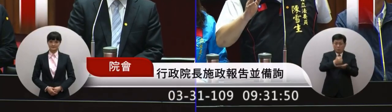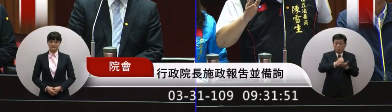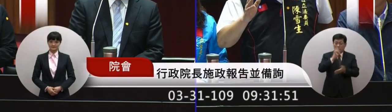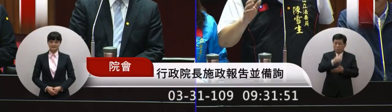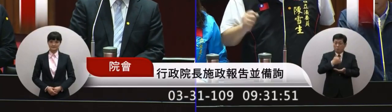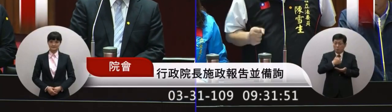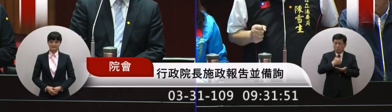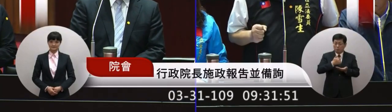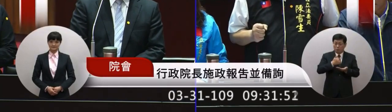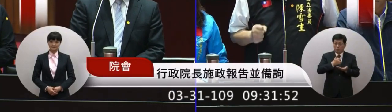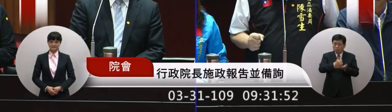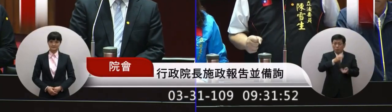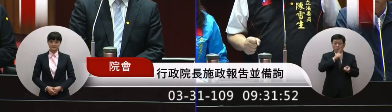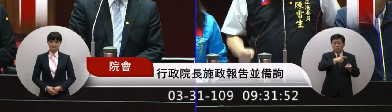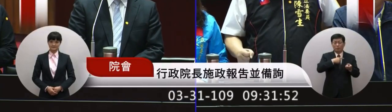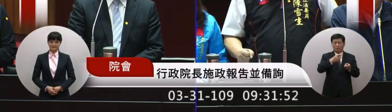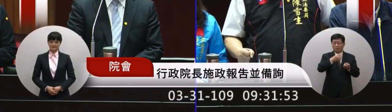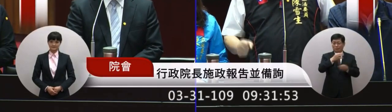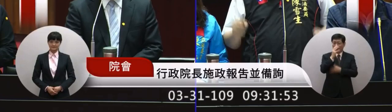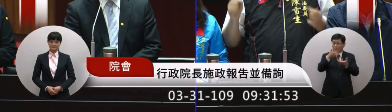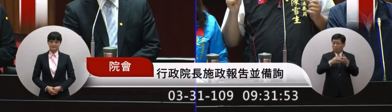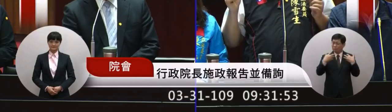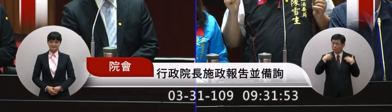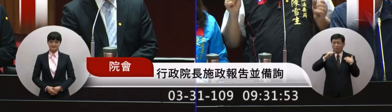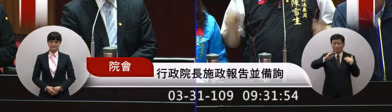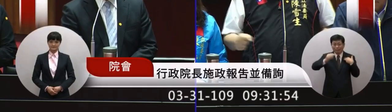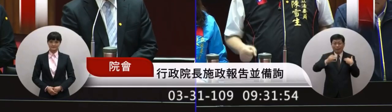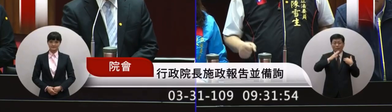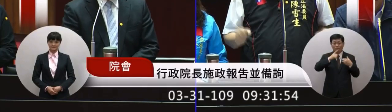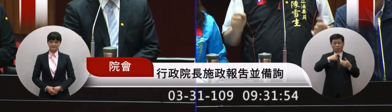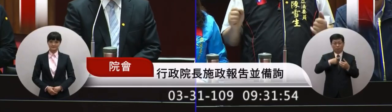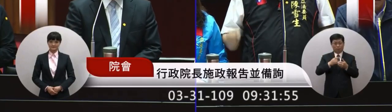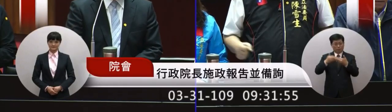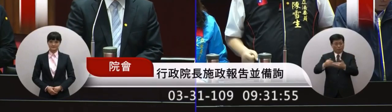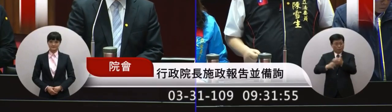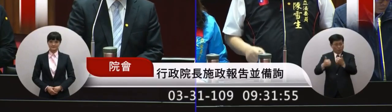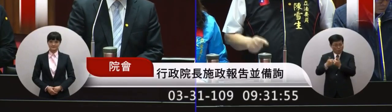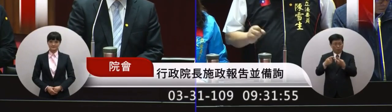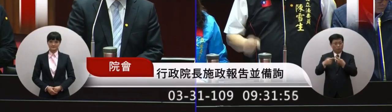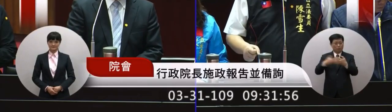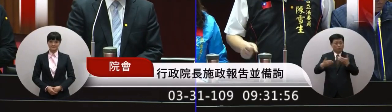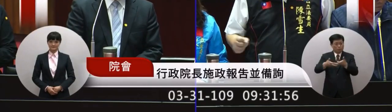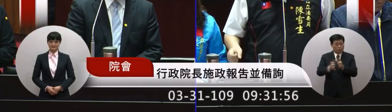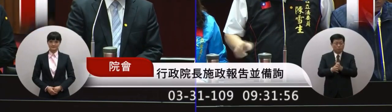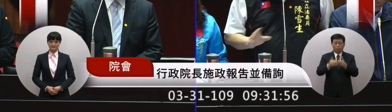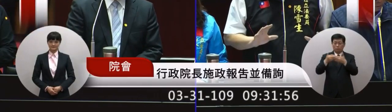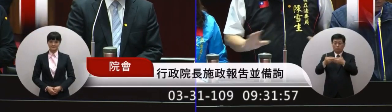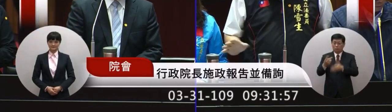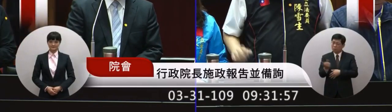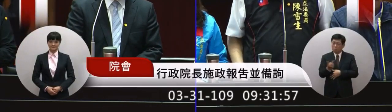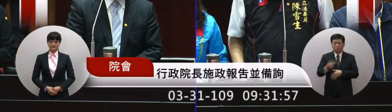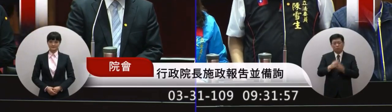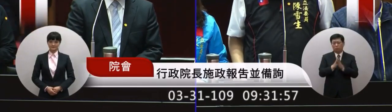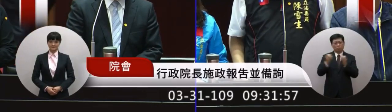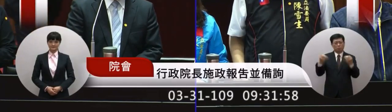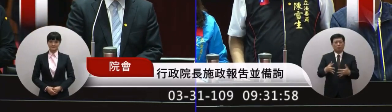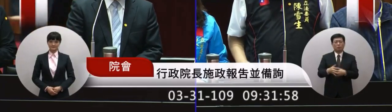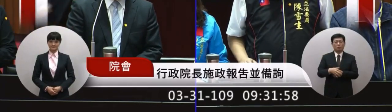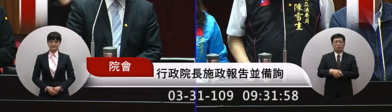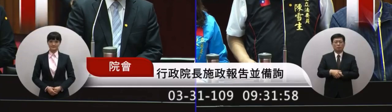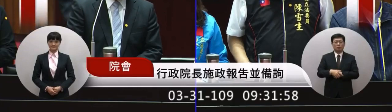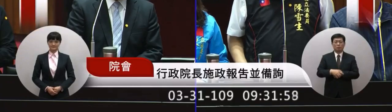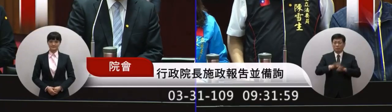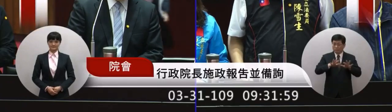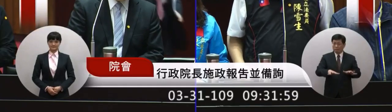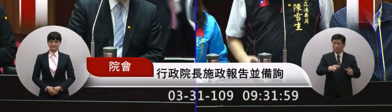是财政部主政，但是牵涉到大陆委员会还有交通部，陆委会跟交通部大概都没有问题了。好，